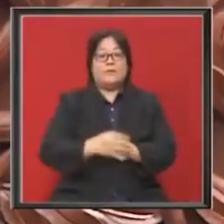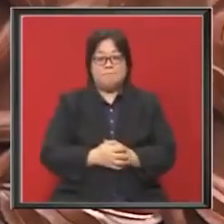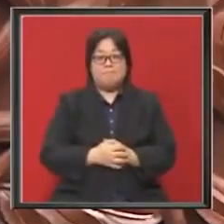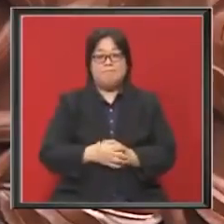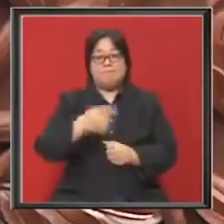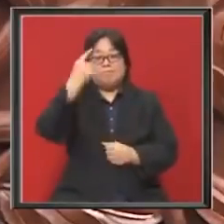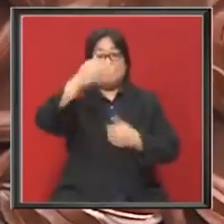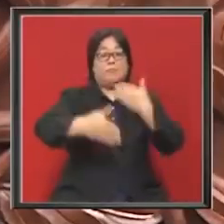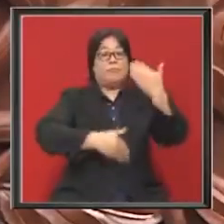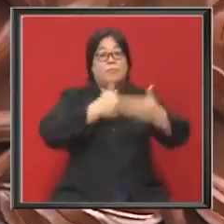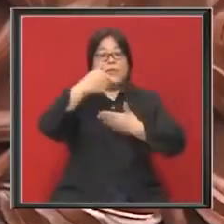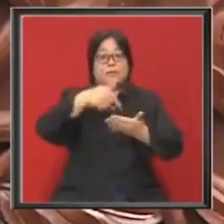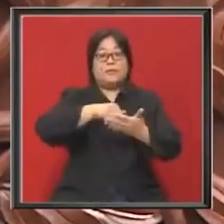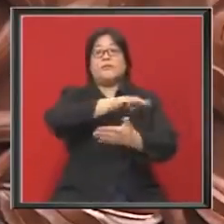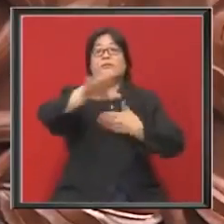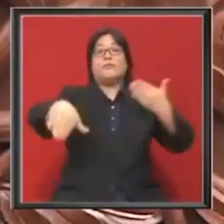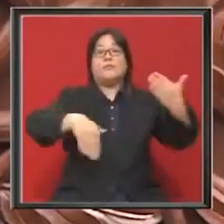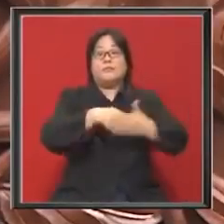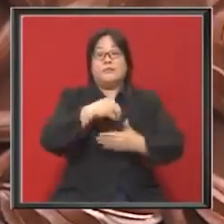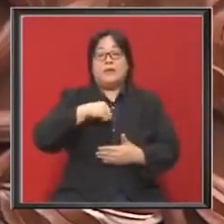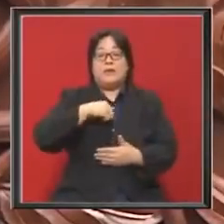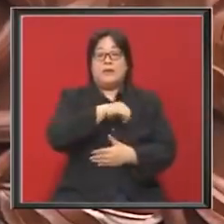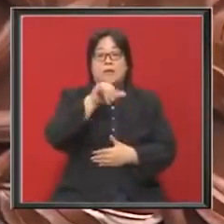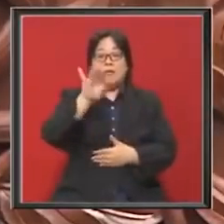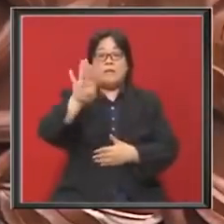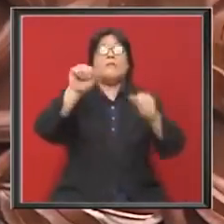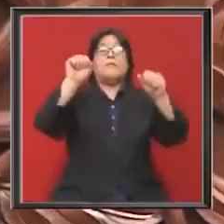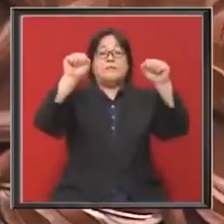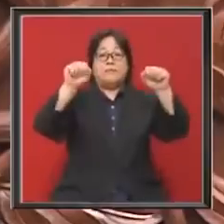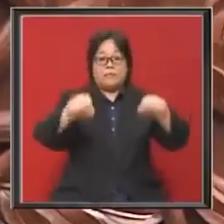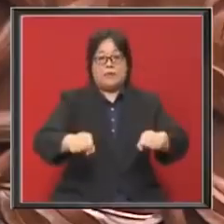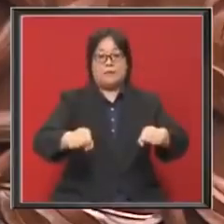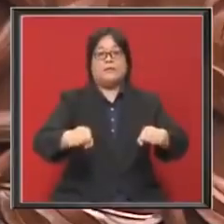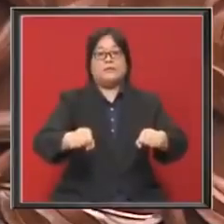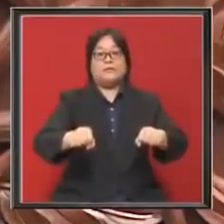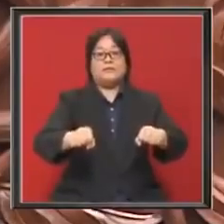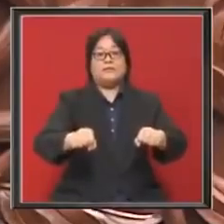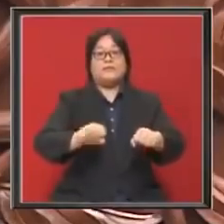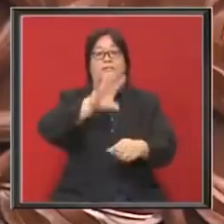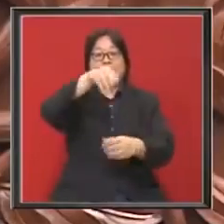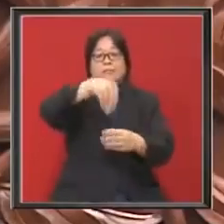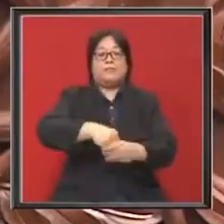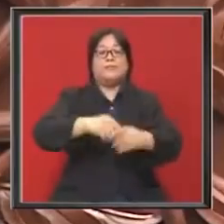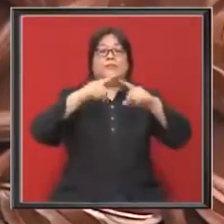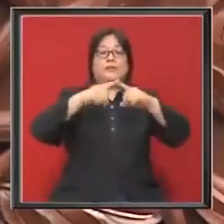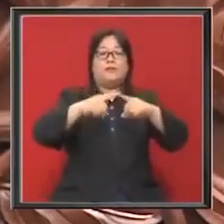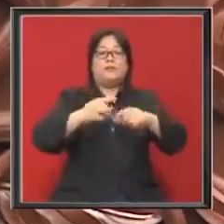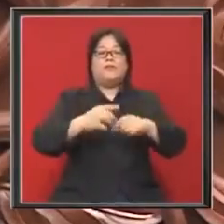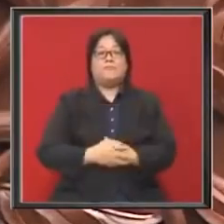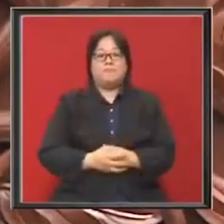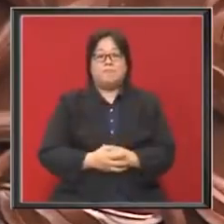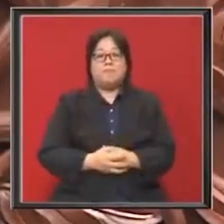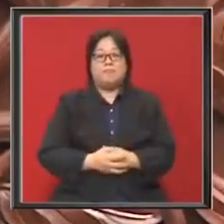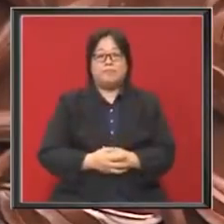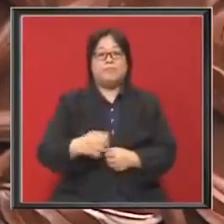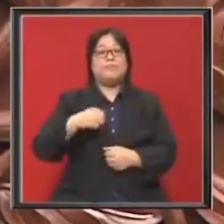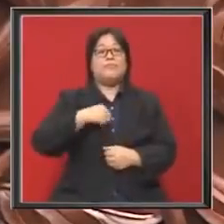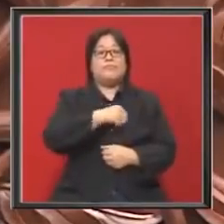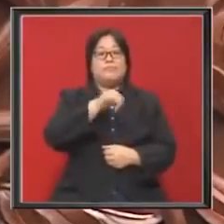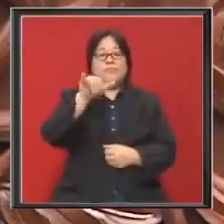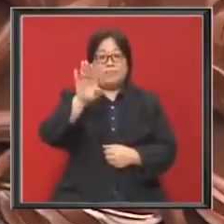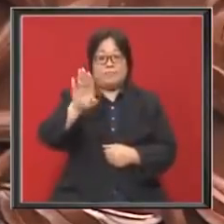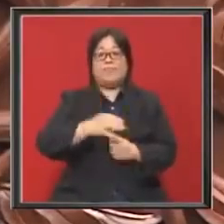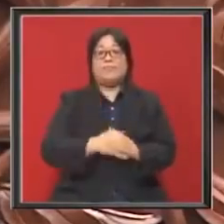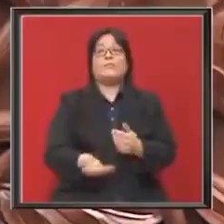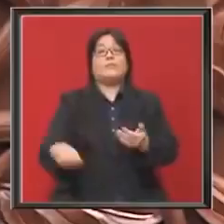untuk proses ini ke semua ada angin Rahmat dibenarkan untuk berada di dalam dewan alien